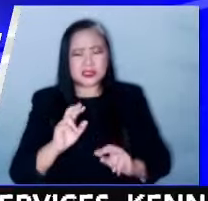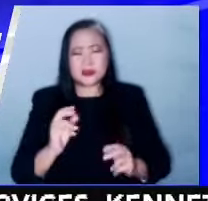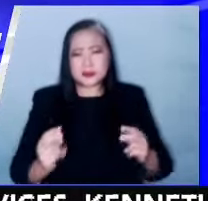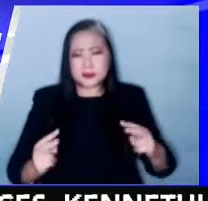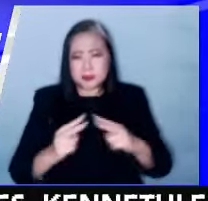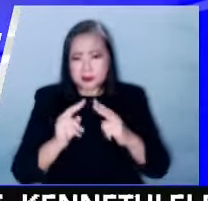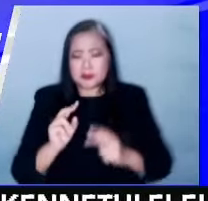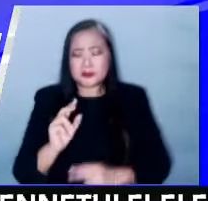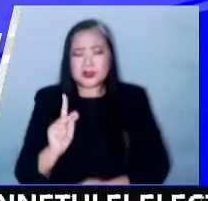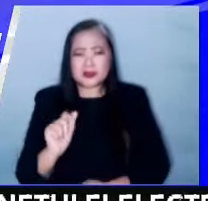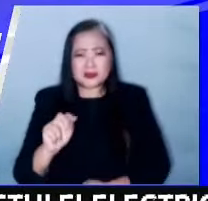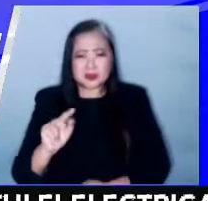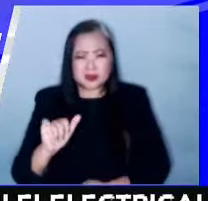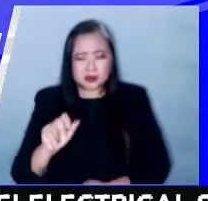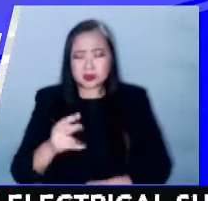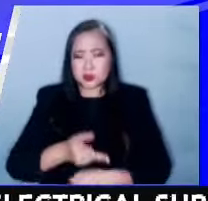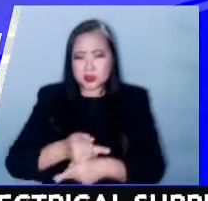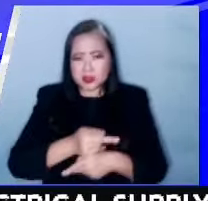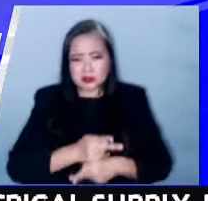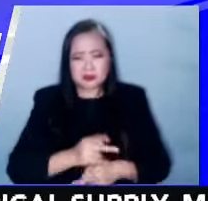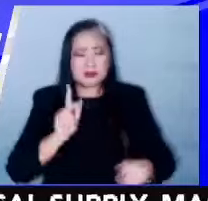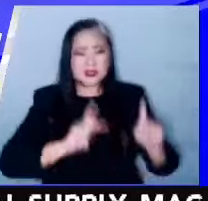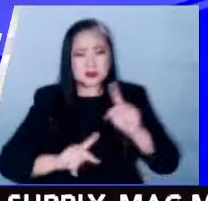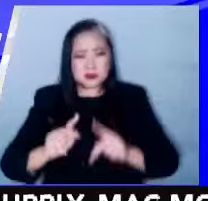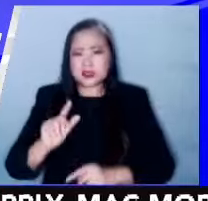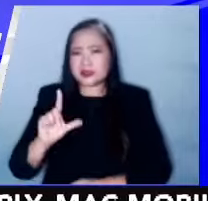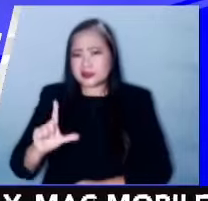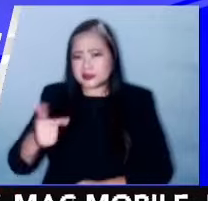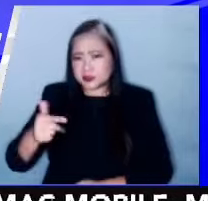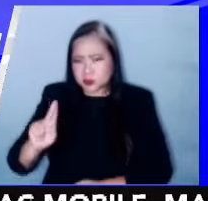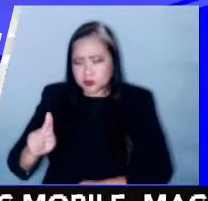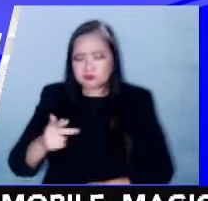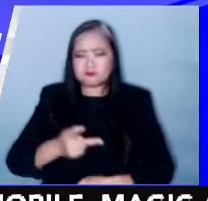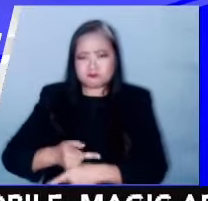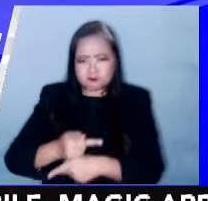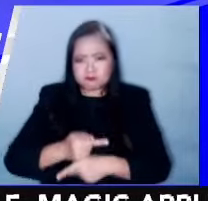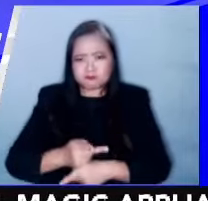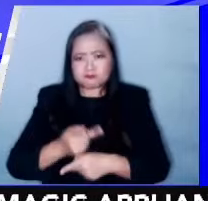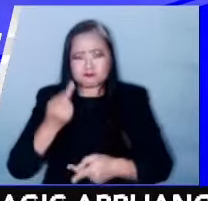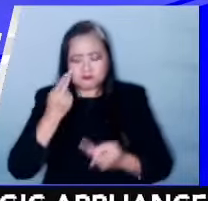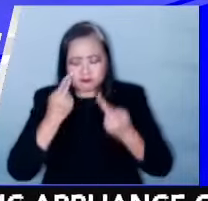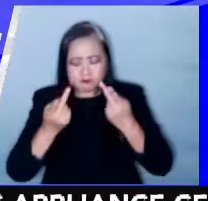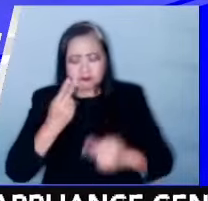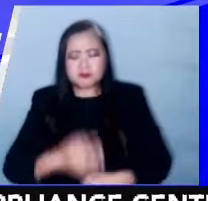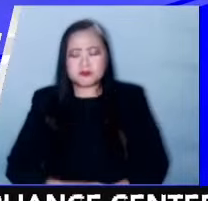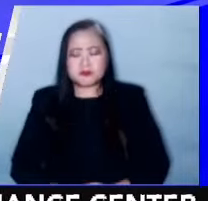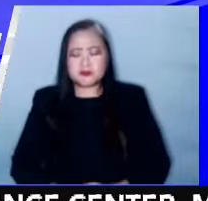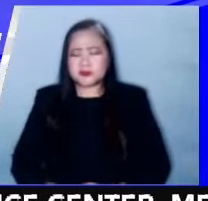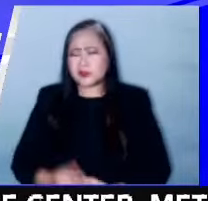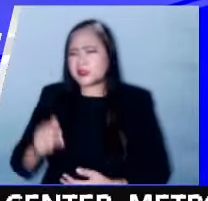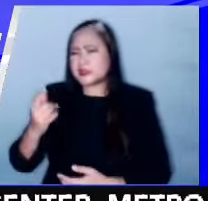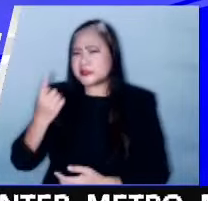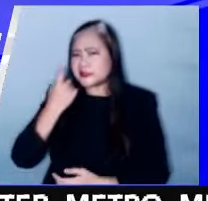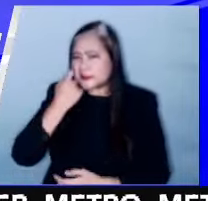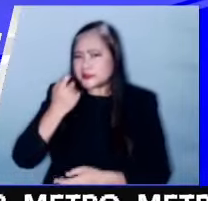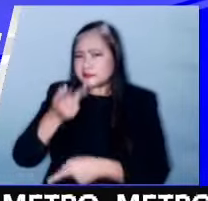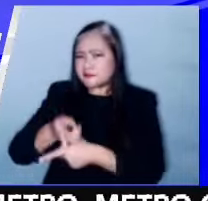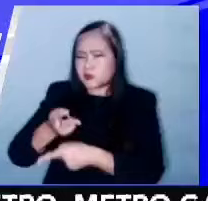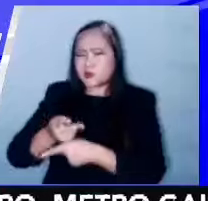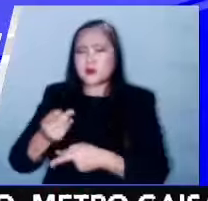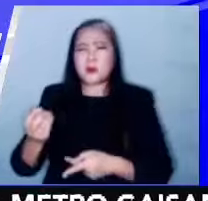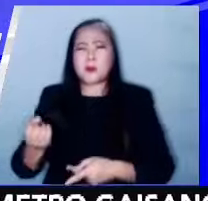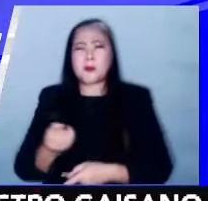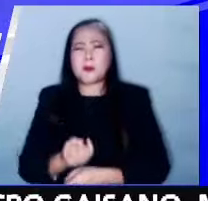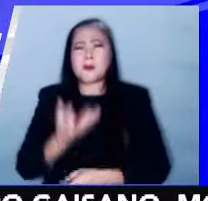mga local government units Opo at Director bacolcol doon sa latest monitoring po ninyo gaanong karaming sulfur dioxide na ang